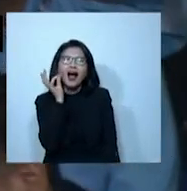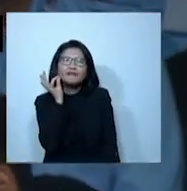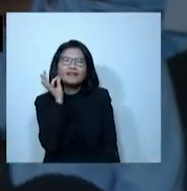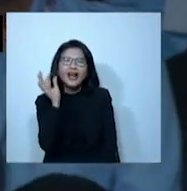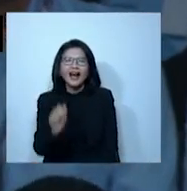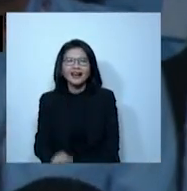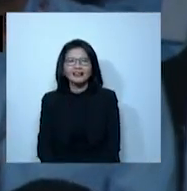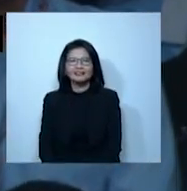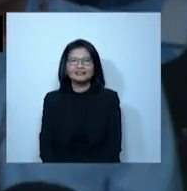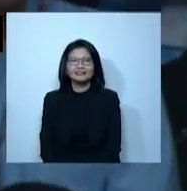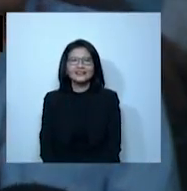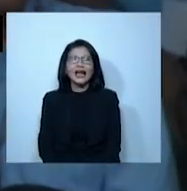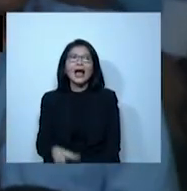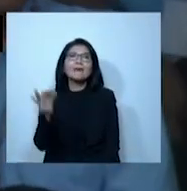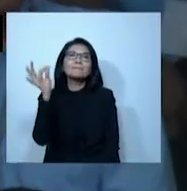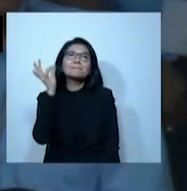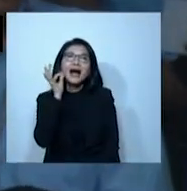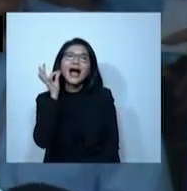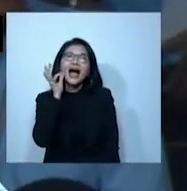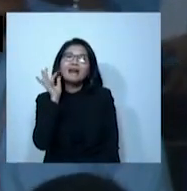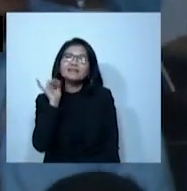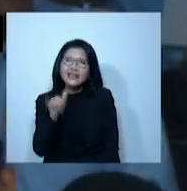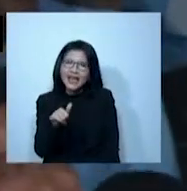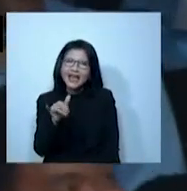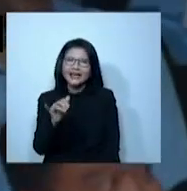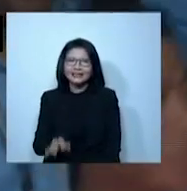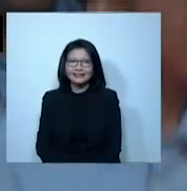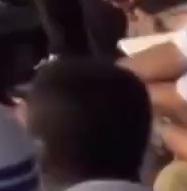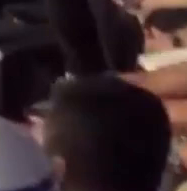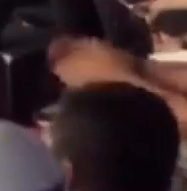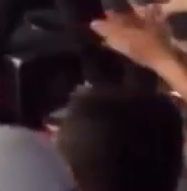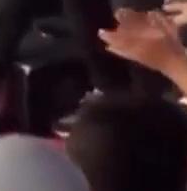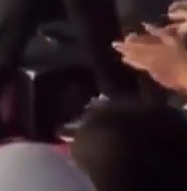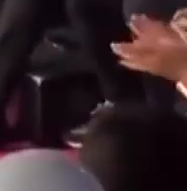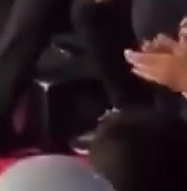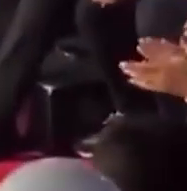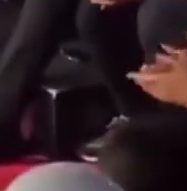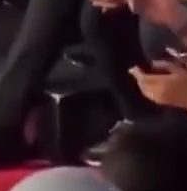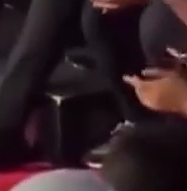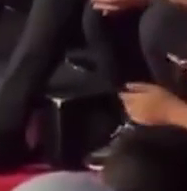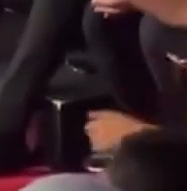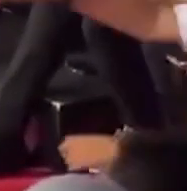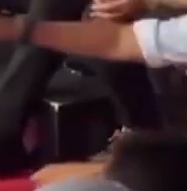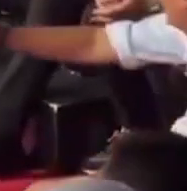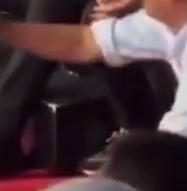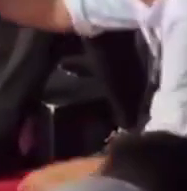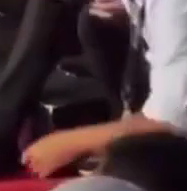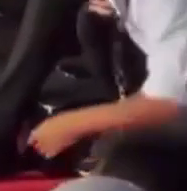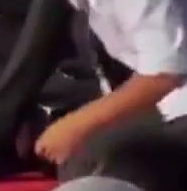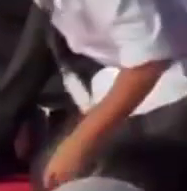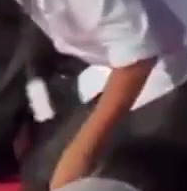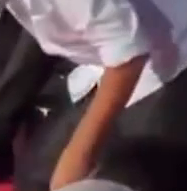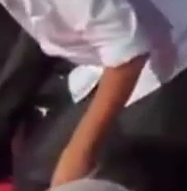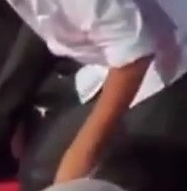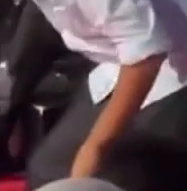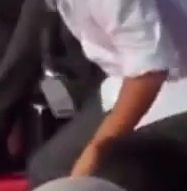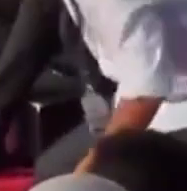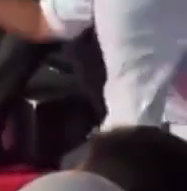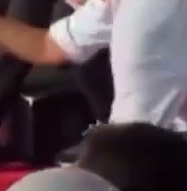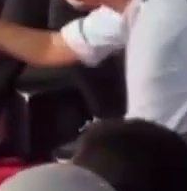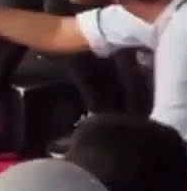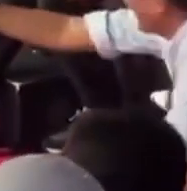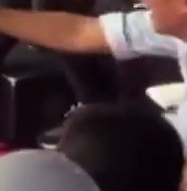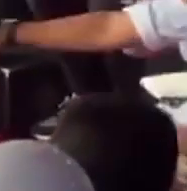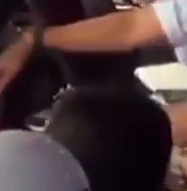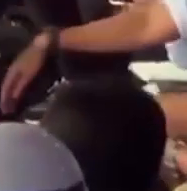oleh moderator saja. Jadi pilihan-pilihan pertanyaan itu ada di hadapan moderator, moderator langsung yang kemudian mengambil, sehingga ada waktu